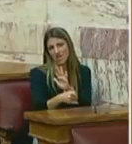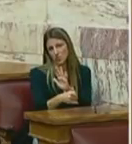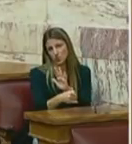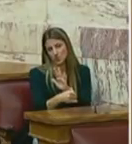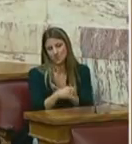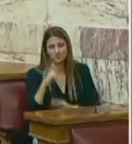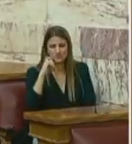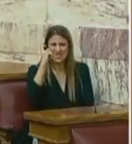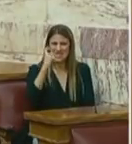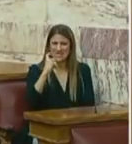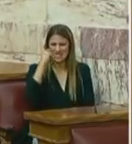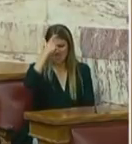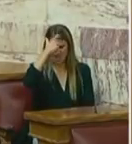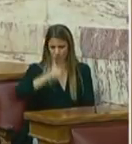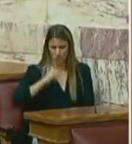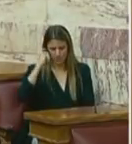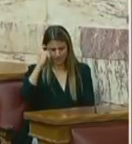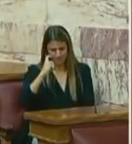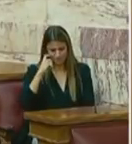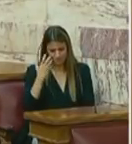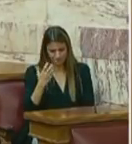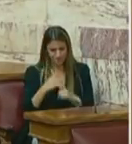Αναρωτιέμαι όμως, κυρίες και κύριοι βουλευτές,